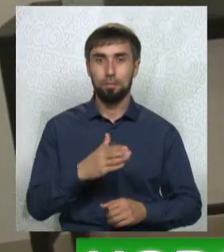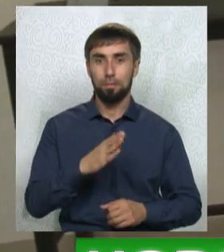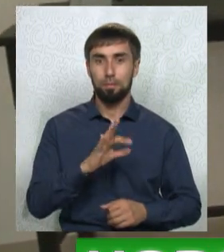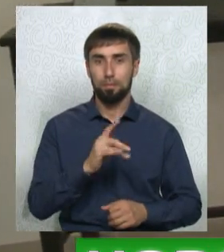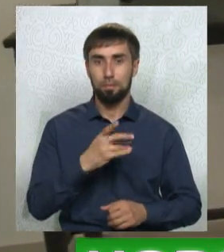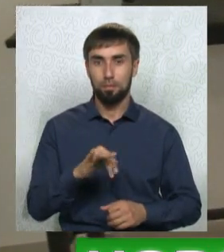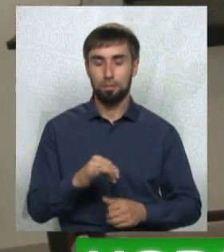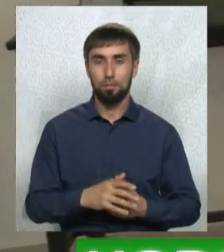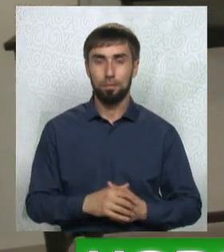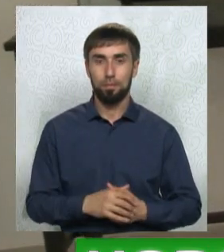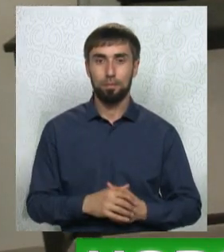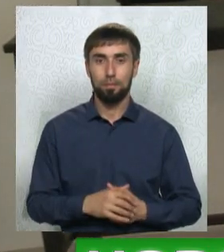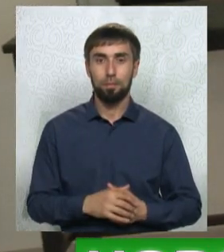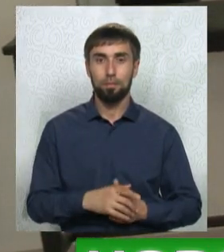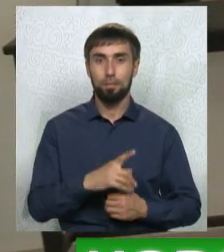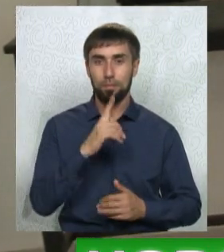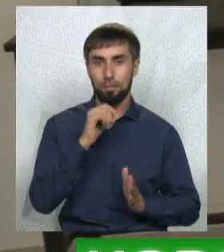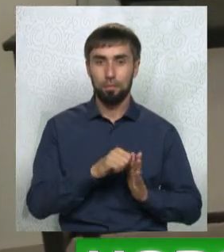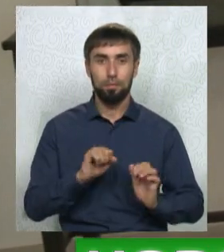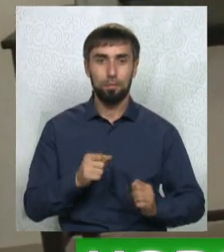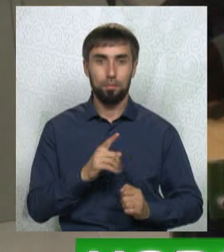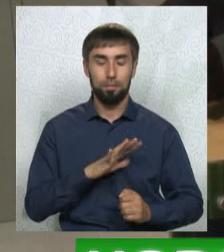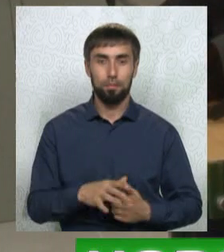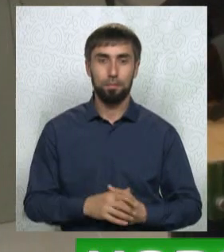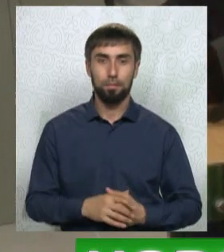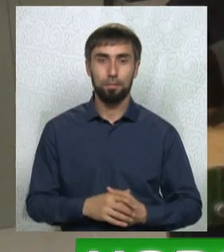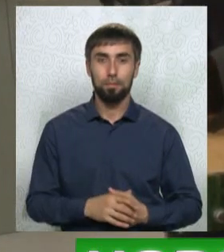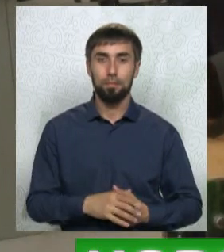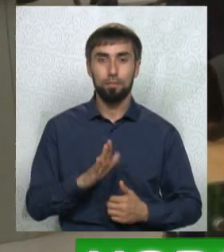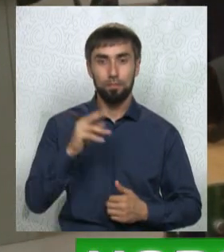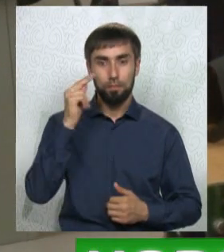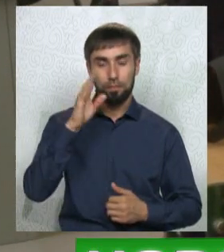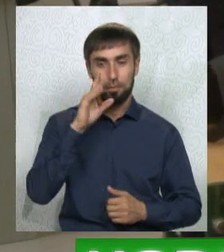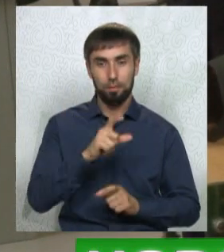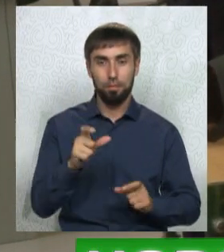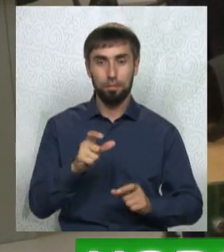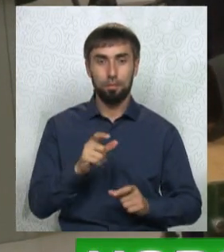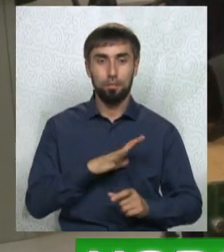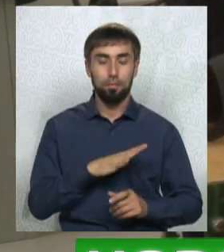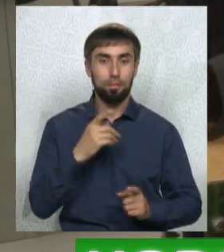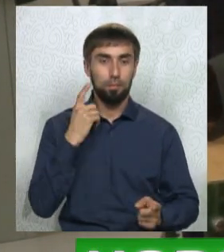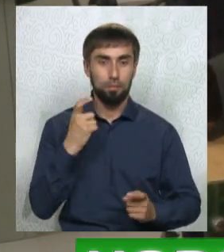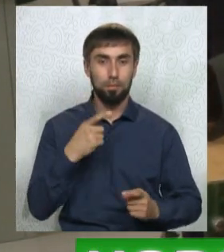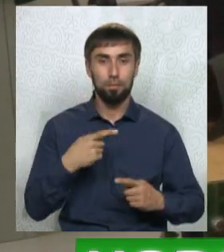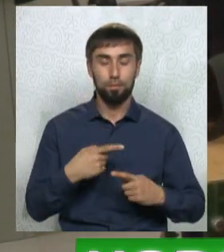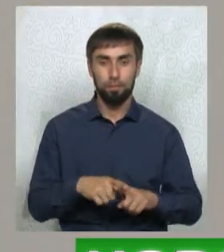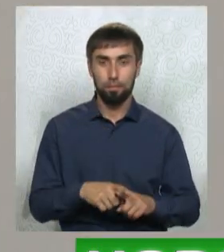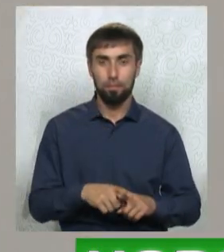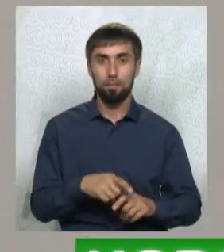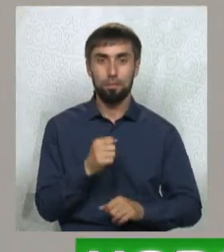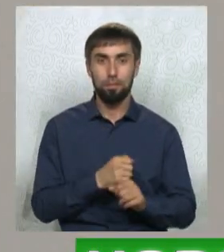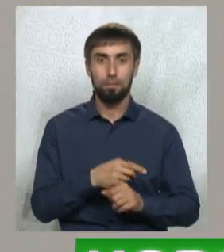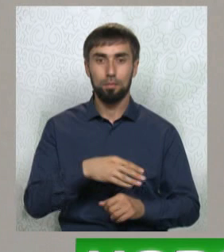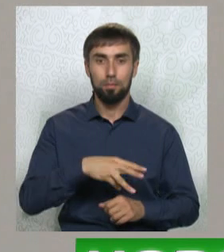Чагиргиш Адоуч Хан Шилух Гёч. В обучении парней предпочтение отдают информационным технологиям